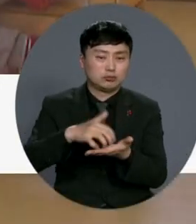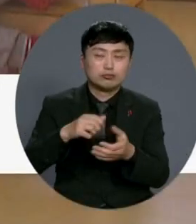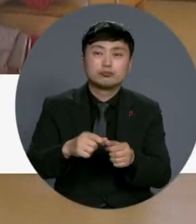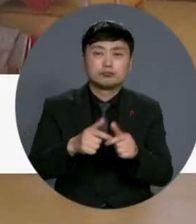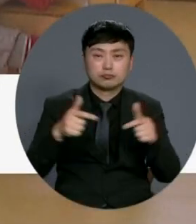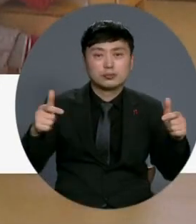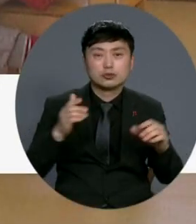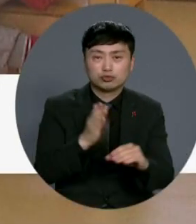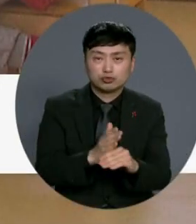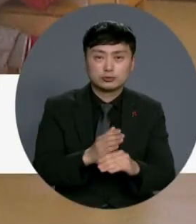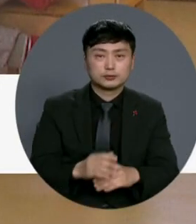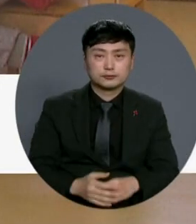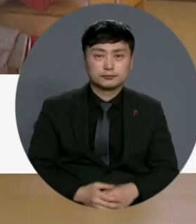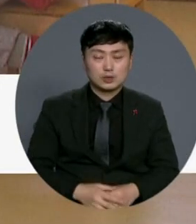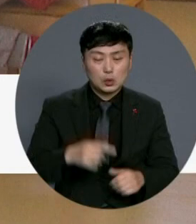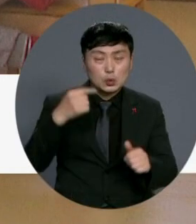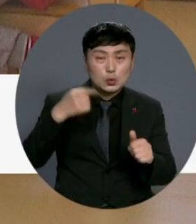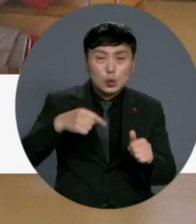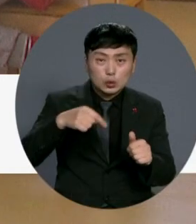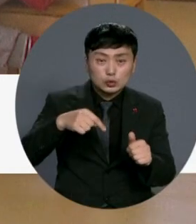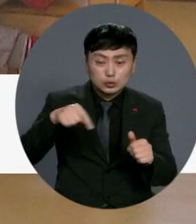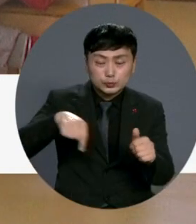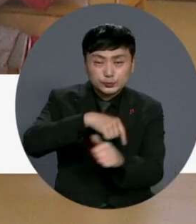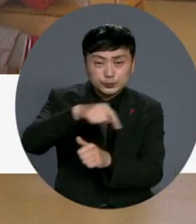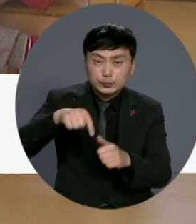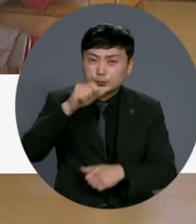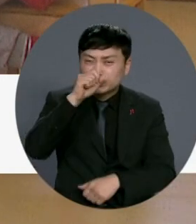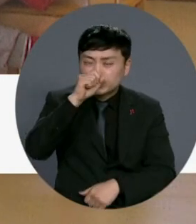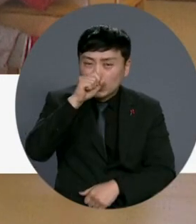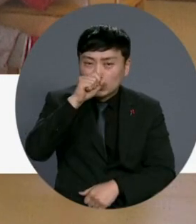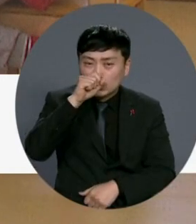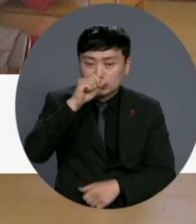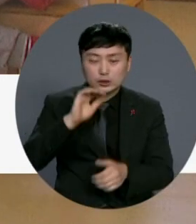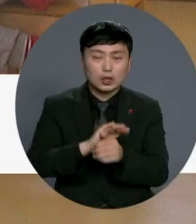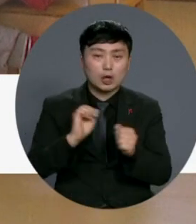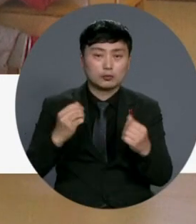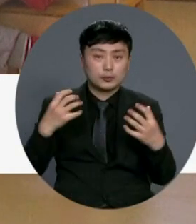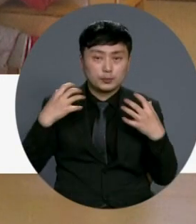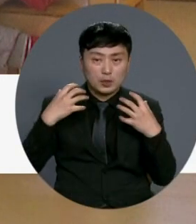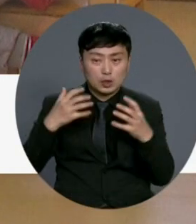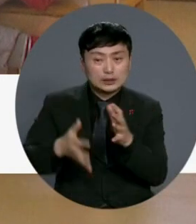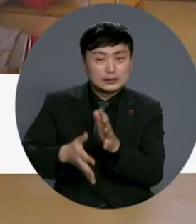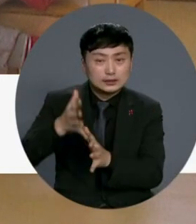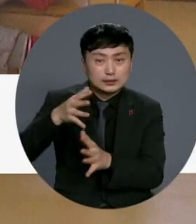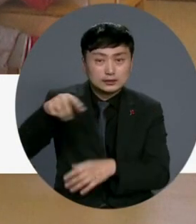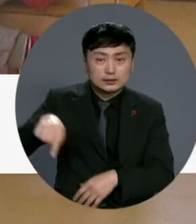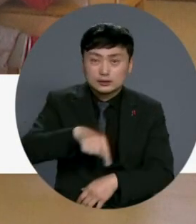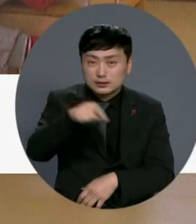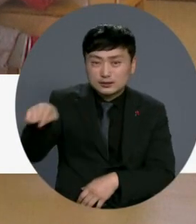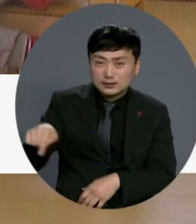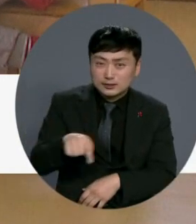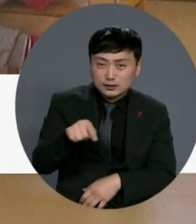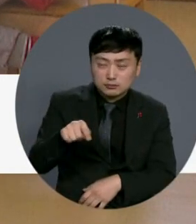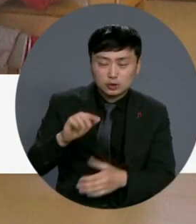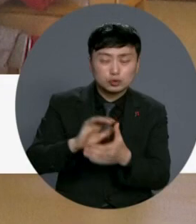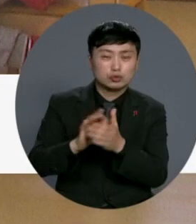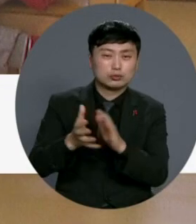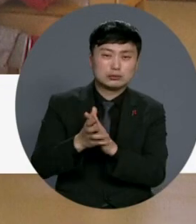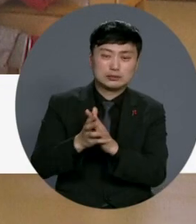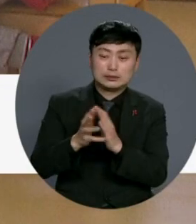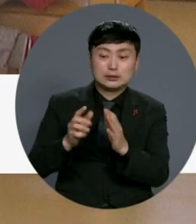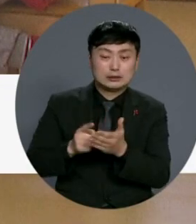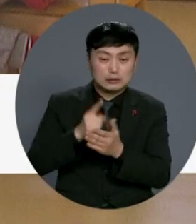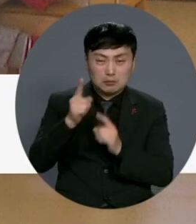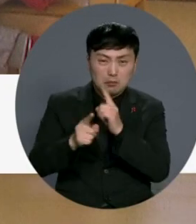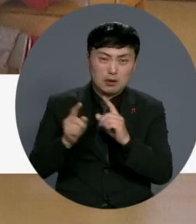있습니다 하지만 교육 여건이 좋은 경북도청 신도시는 대학입시 못지않는 유치원 입학 전쟁이 벌어지고 있다고